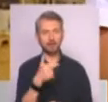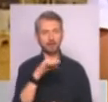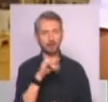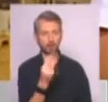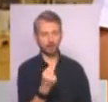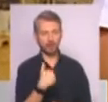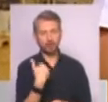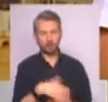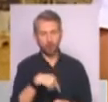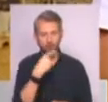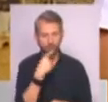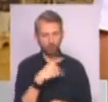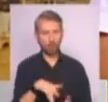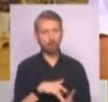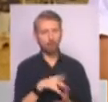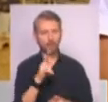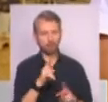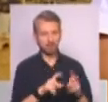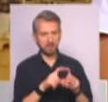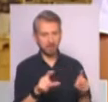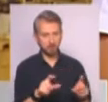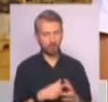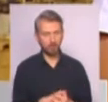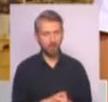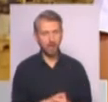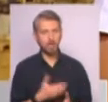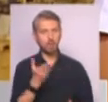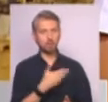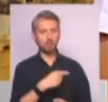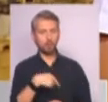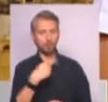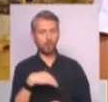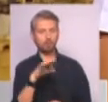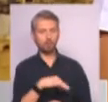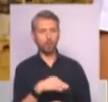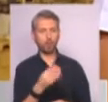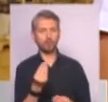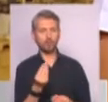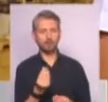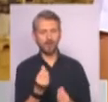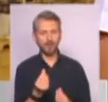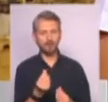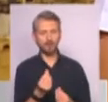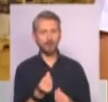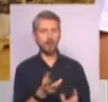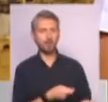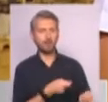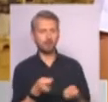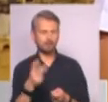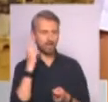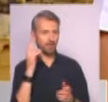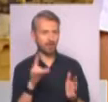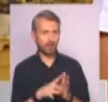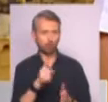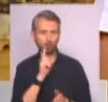Я вже про нього говорив, комунального підприємства по обслуговуванню. Якщо ми говоримо про тарифи електропостачальної організації «Київенерго», ну,